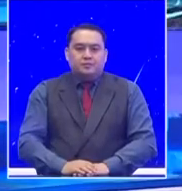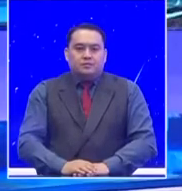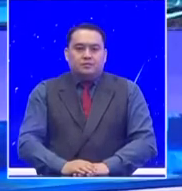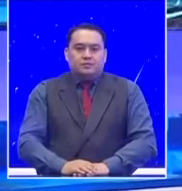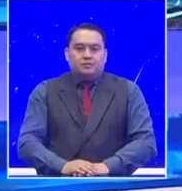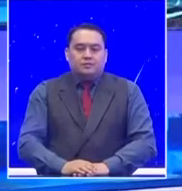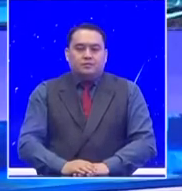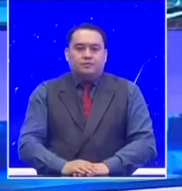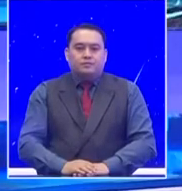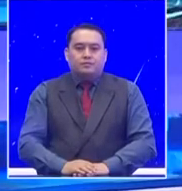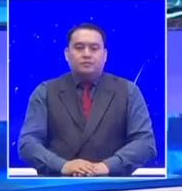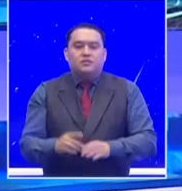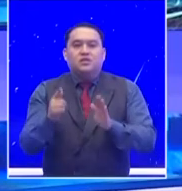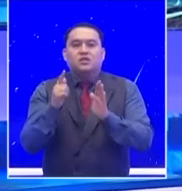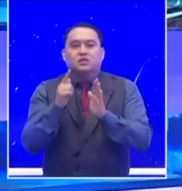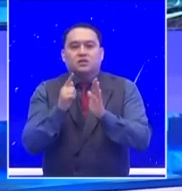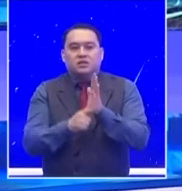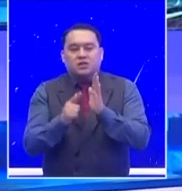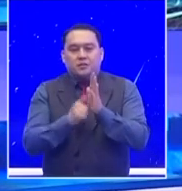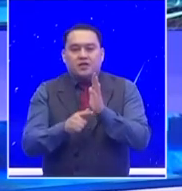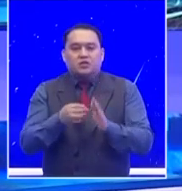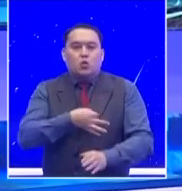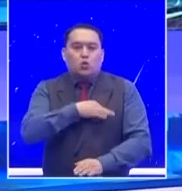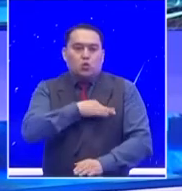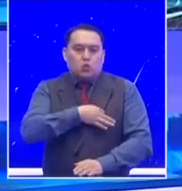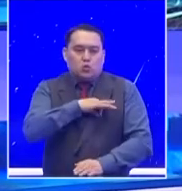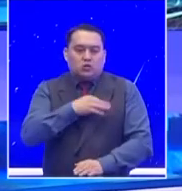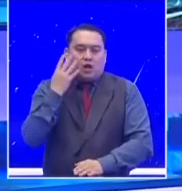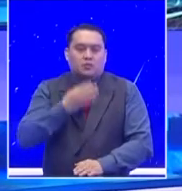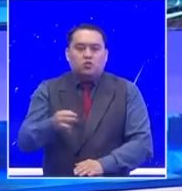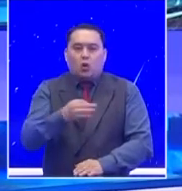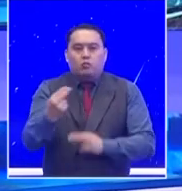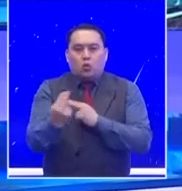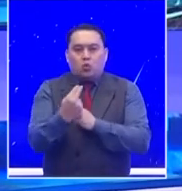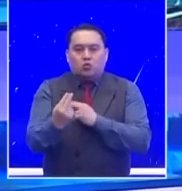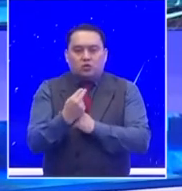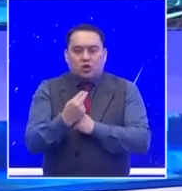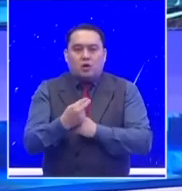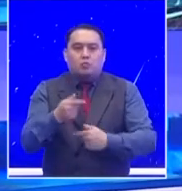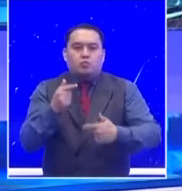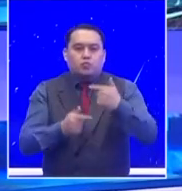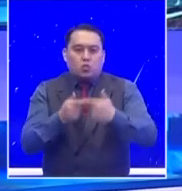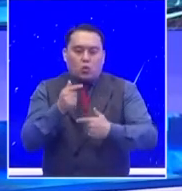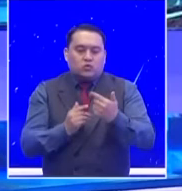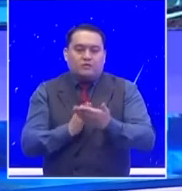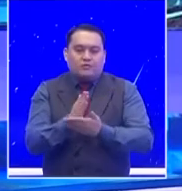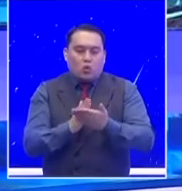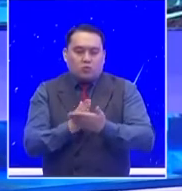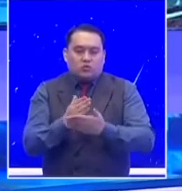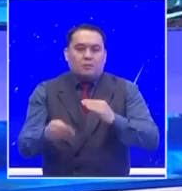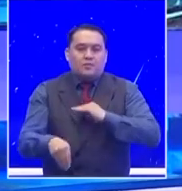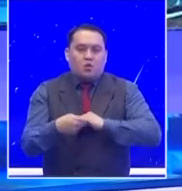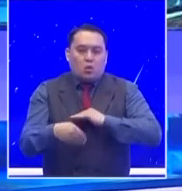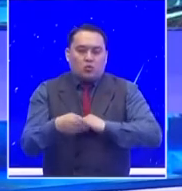Знание – сила. Порядка 70 юристов Алматинской области прошли обучение касательно антикоррупционной экспертизы